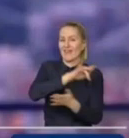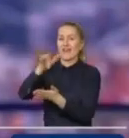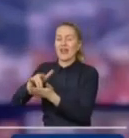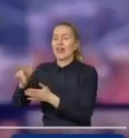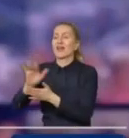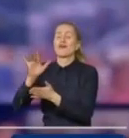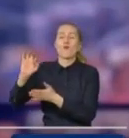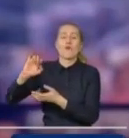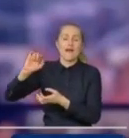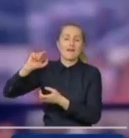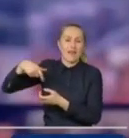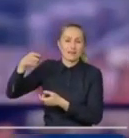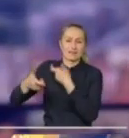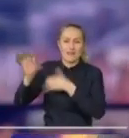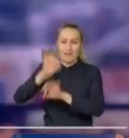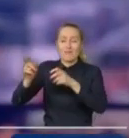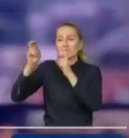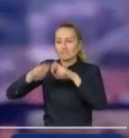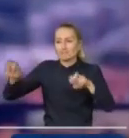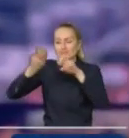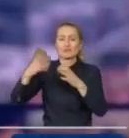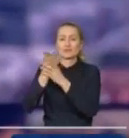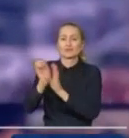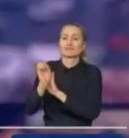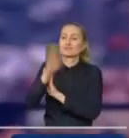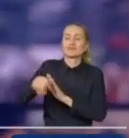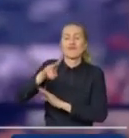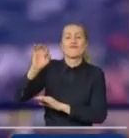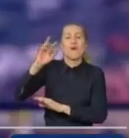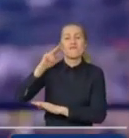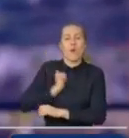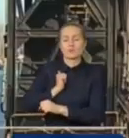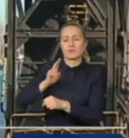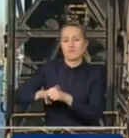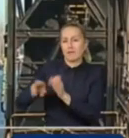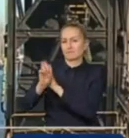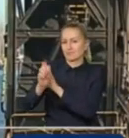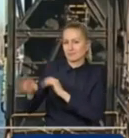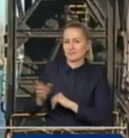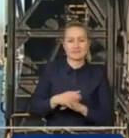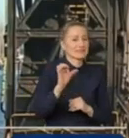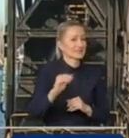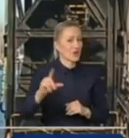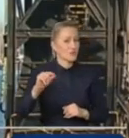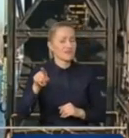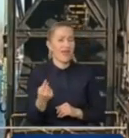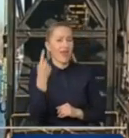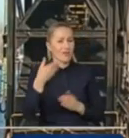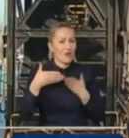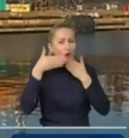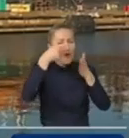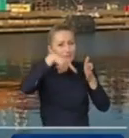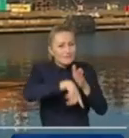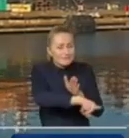w Gdańsku. Tam zostanie rozebrany na części i przekazany Agencji Mienia Wojskowego. Sęp to jeden z polskich okrętów podwodnych typu